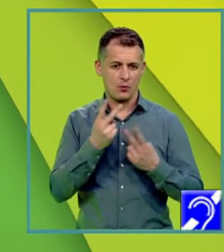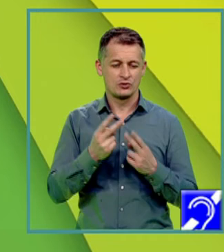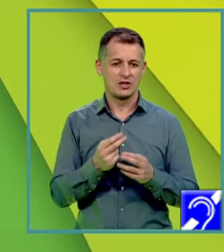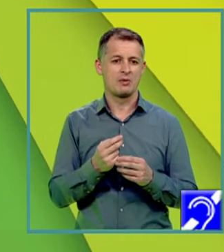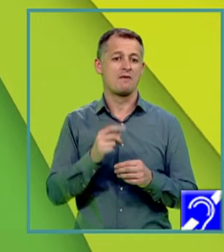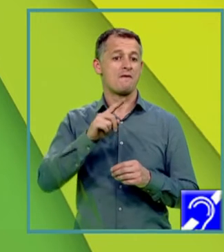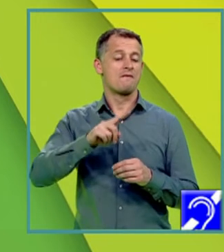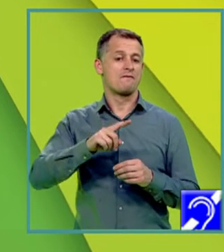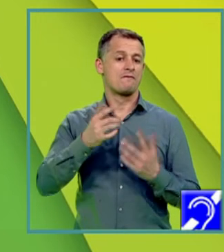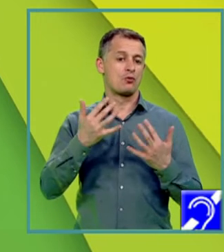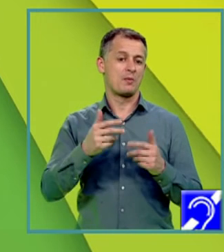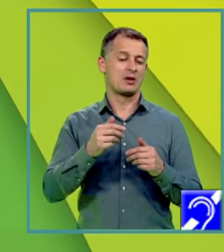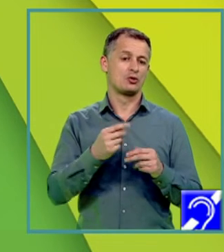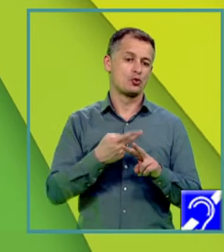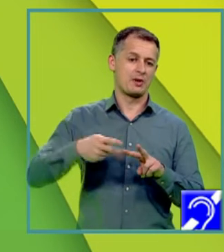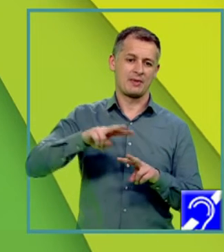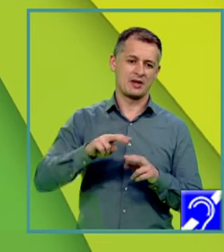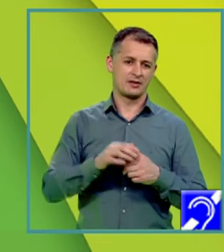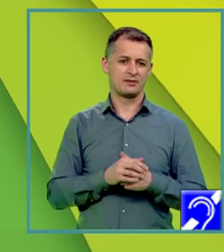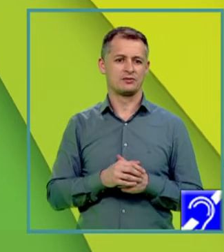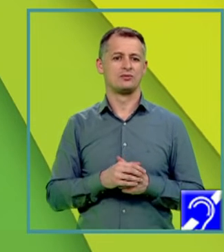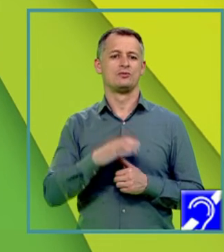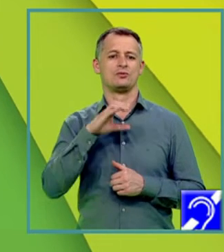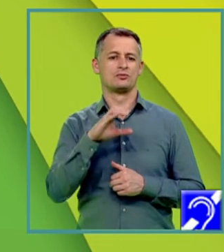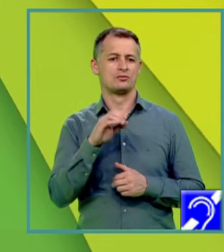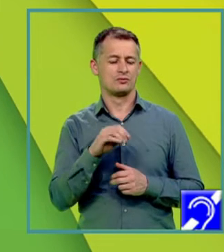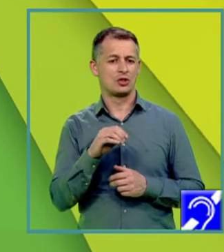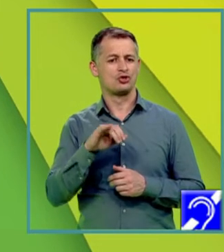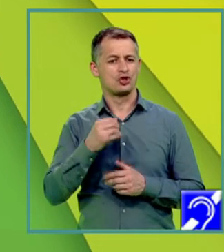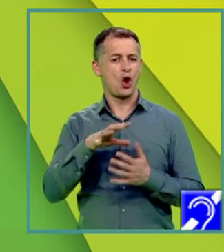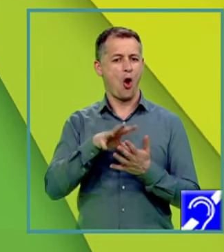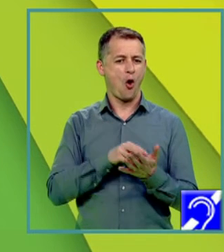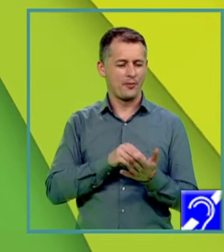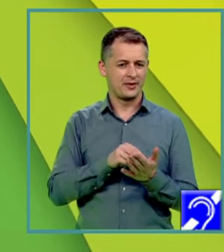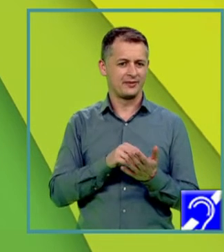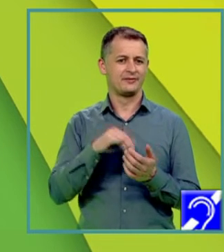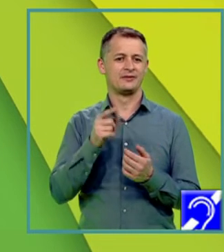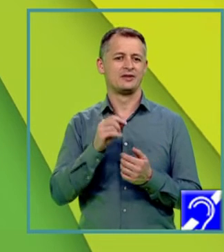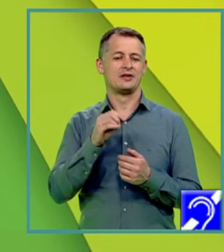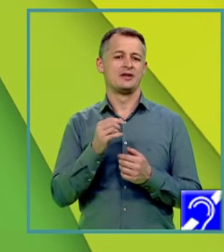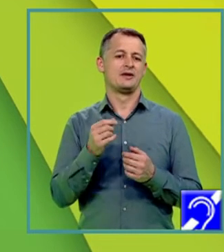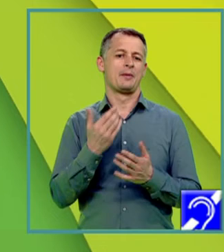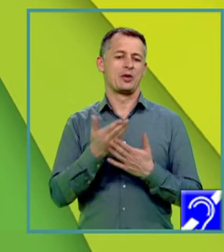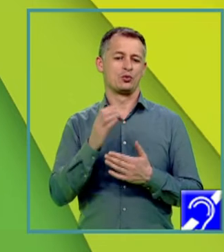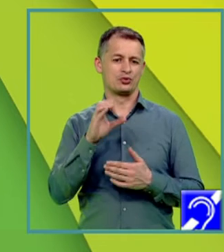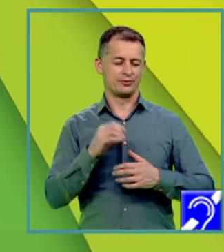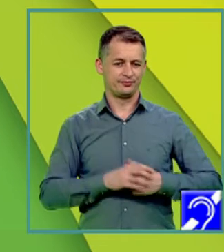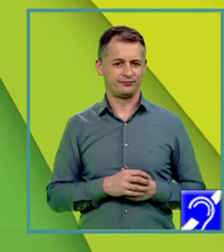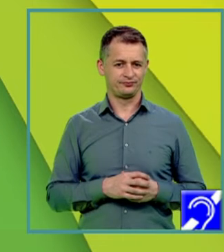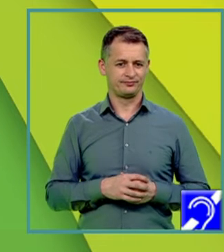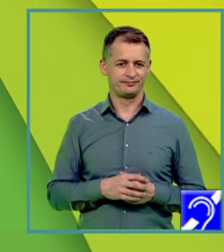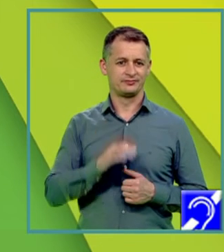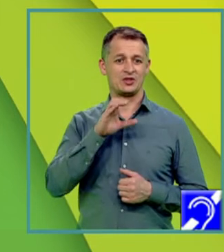suplimentare pe ce cmd C1 cmmmc unu și o copie a valorii variabilei si pentru început calculăm